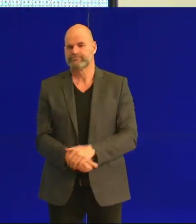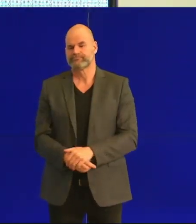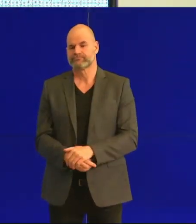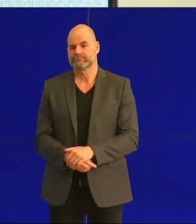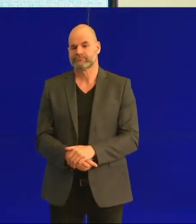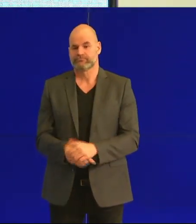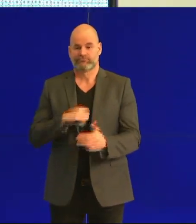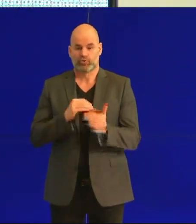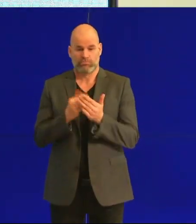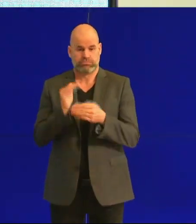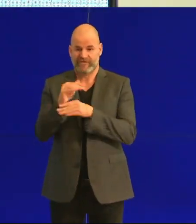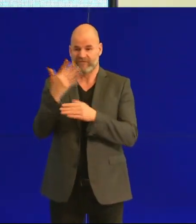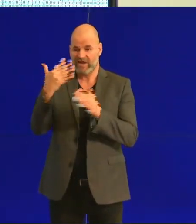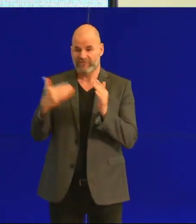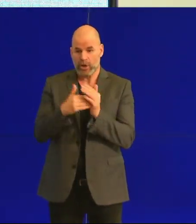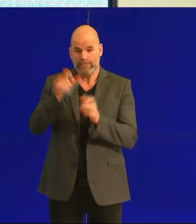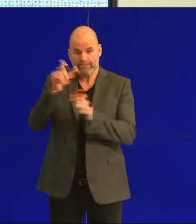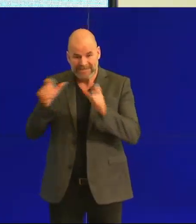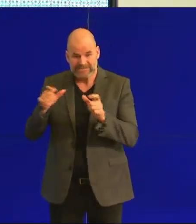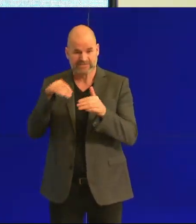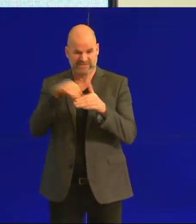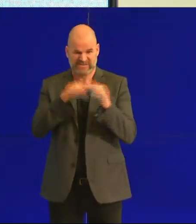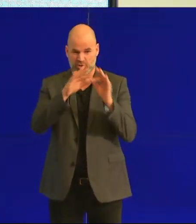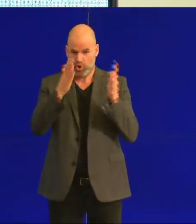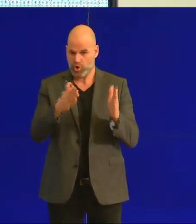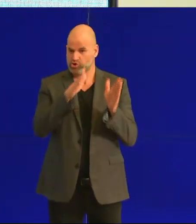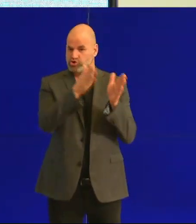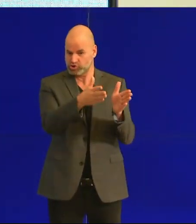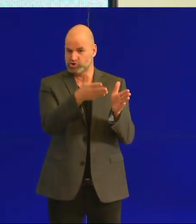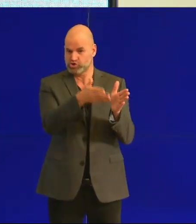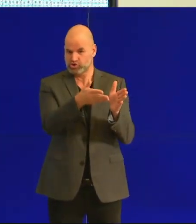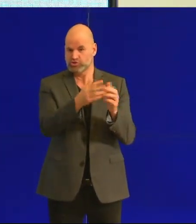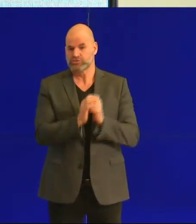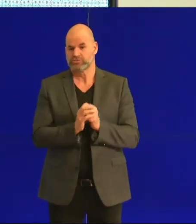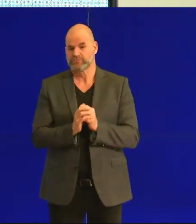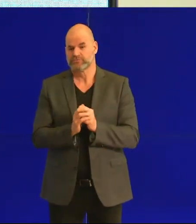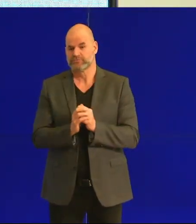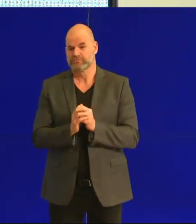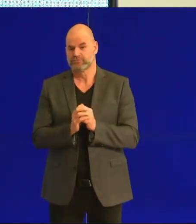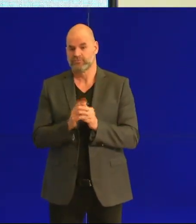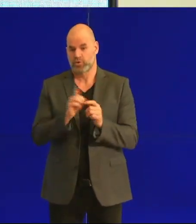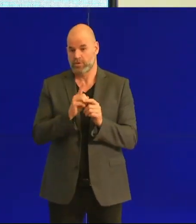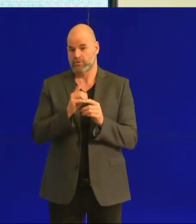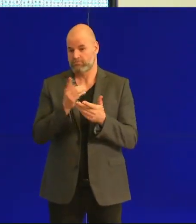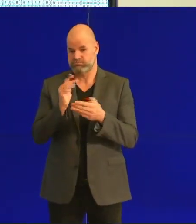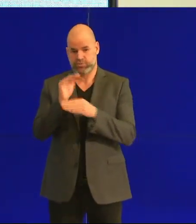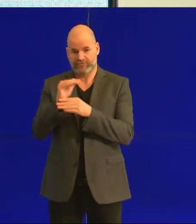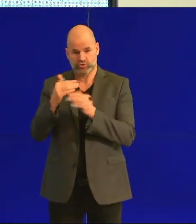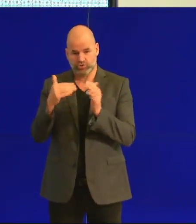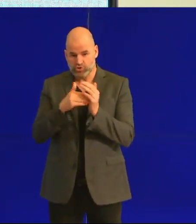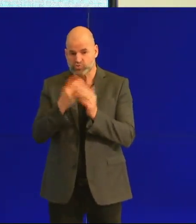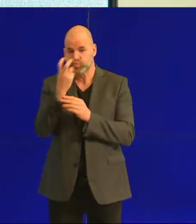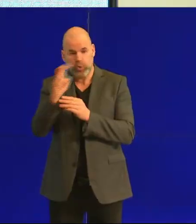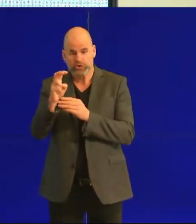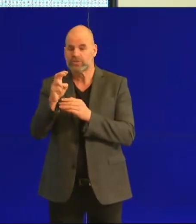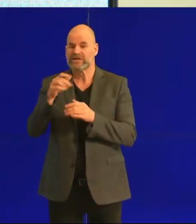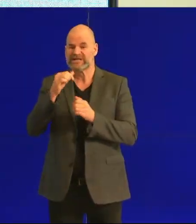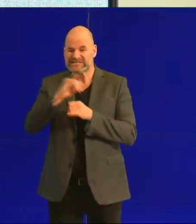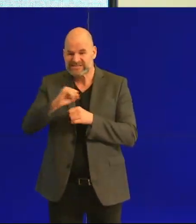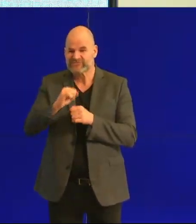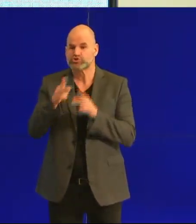monstres intensive en distance au but moment il dit beyris pages the land art